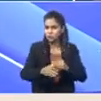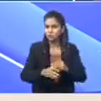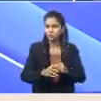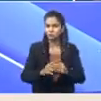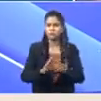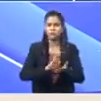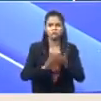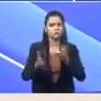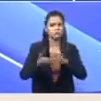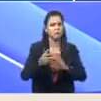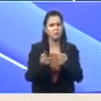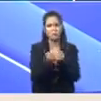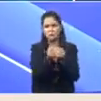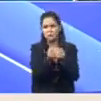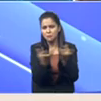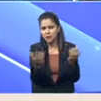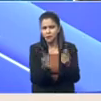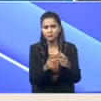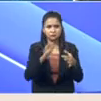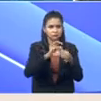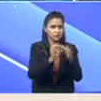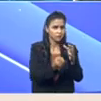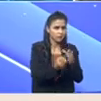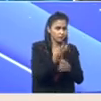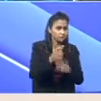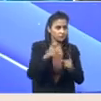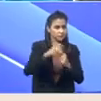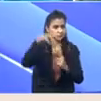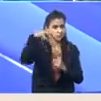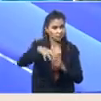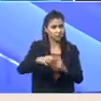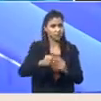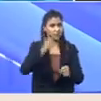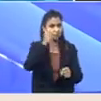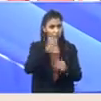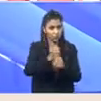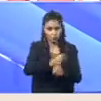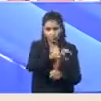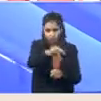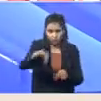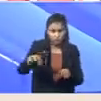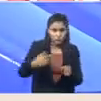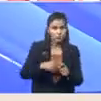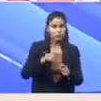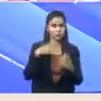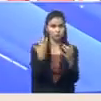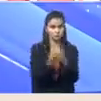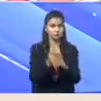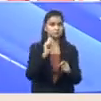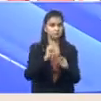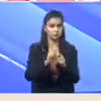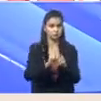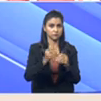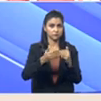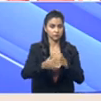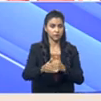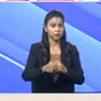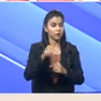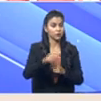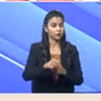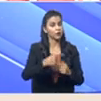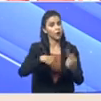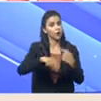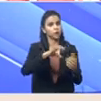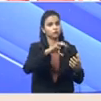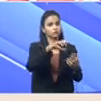लिए तमाम जांच एजेंसियां राज्य सरकारों के साथ मिलकर काम कर रही है। इन एजेंसियों